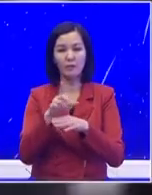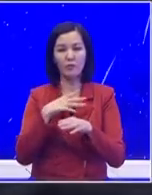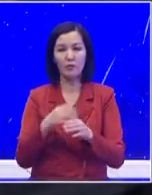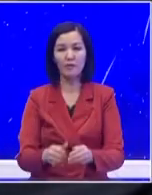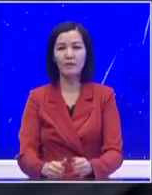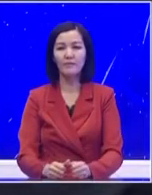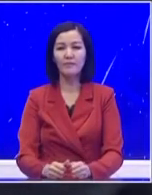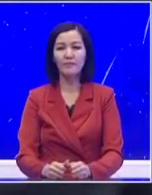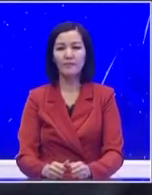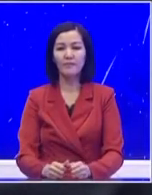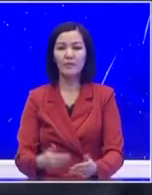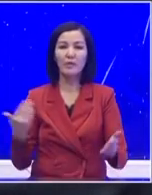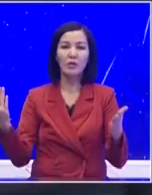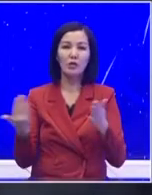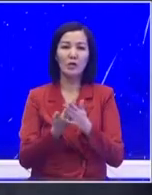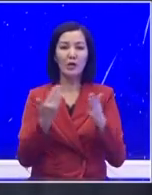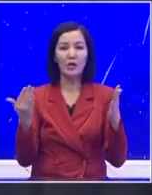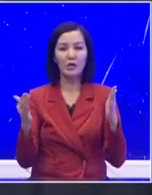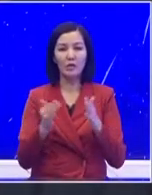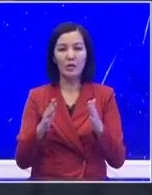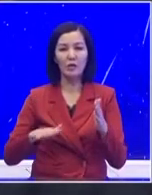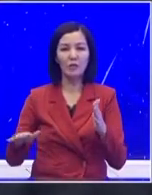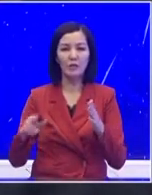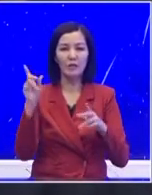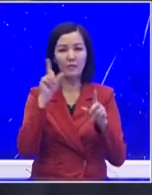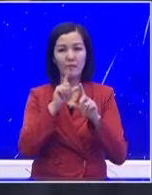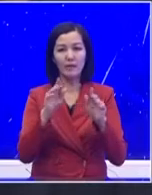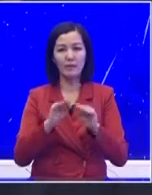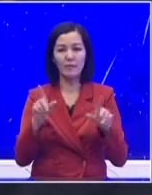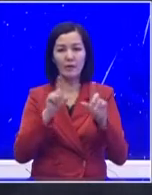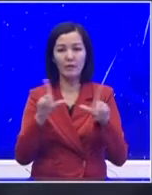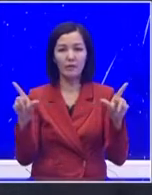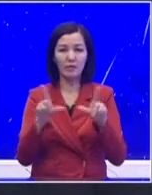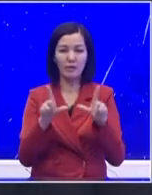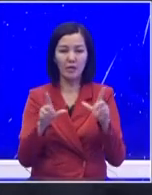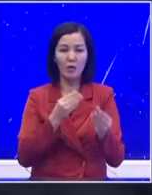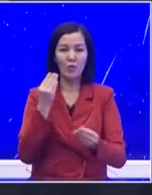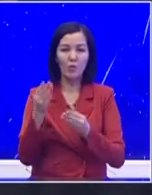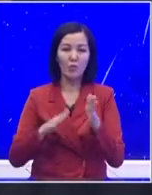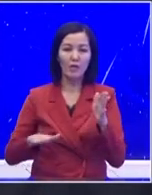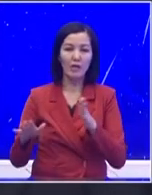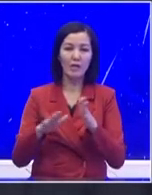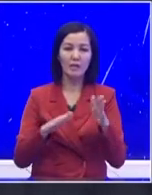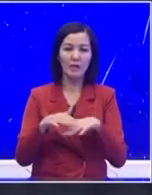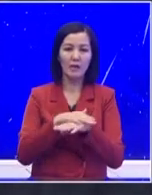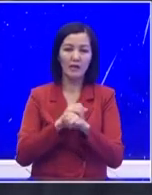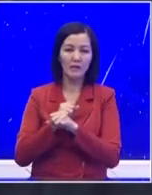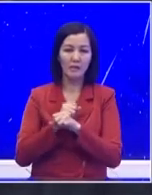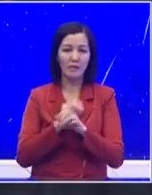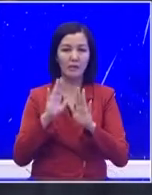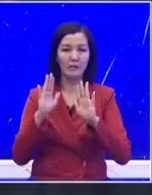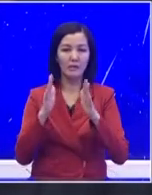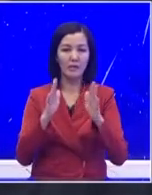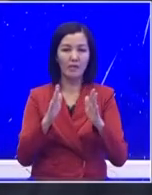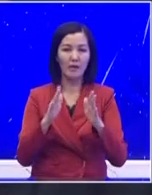Здесь было светло, как... Жаңа шағын аудандарда мектеп пен балабақшалар, дүкендер, балалар ойын алаңдары мен халық демалатын саябақ,